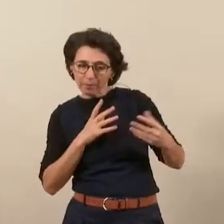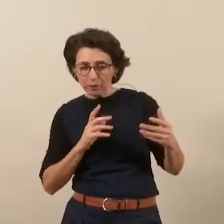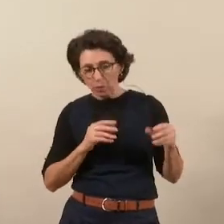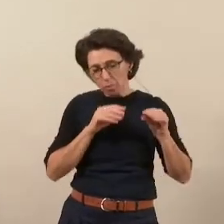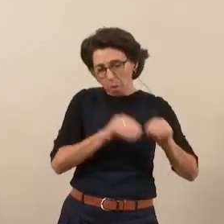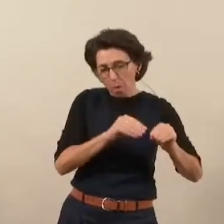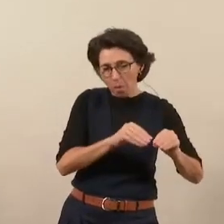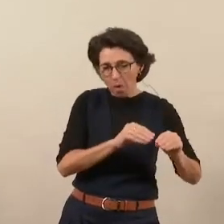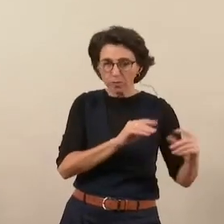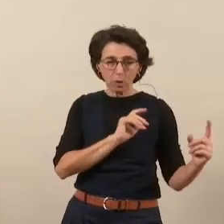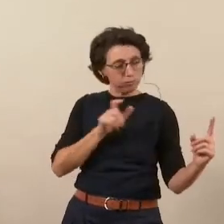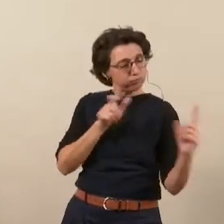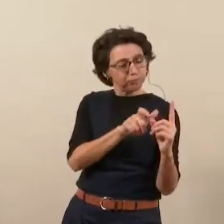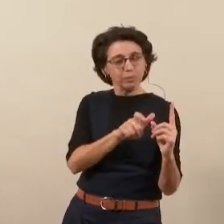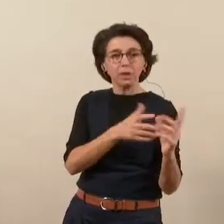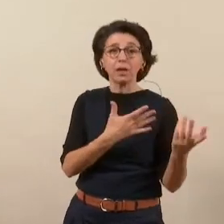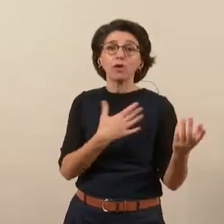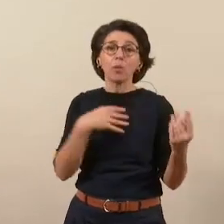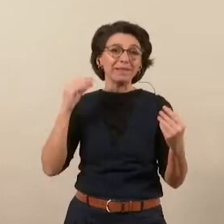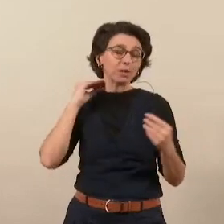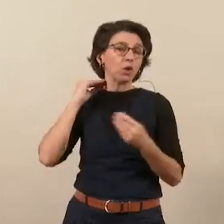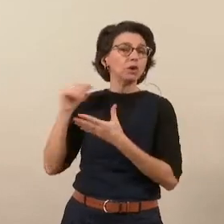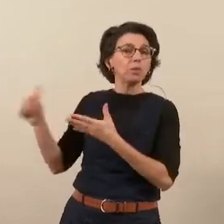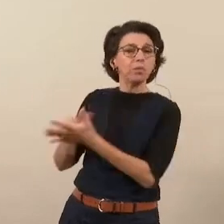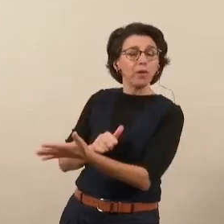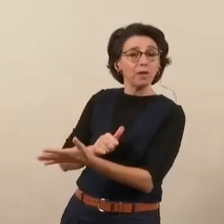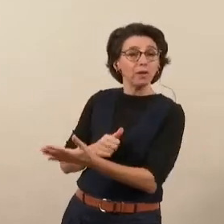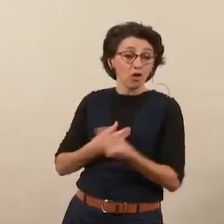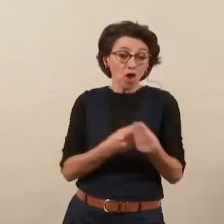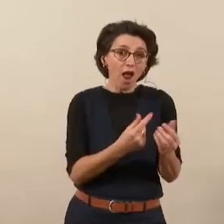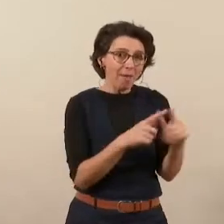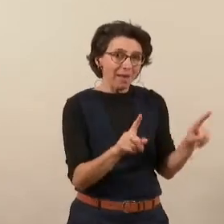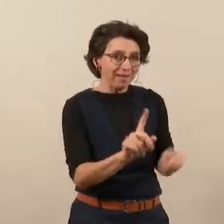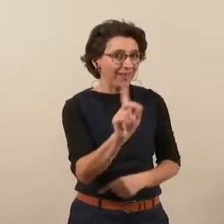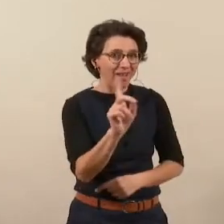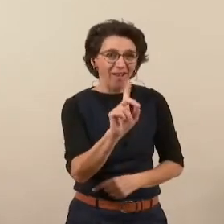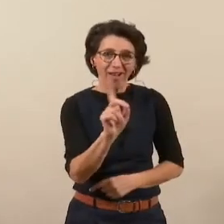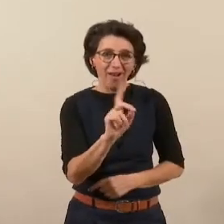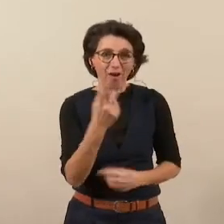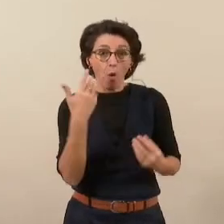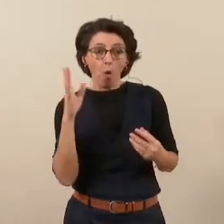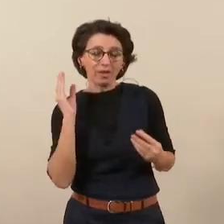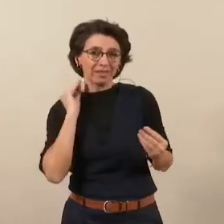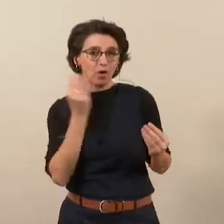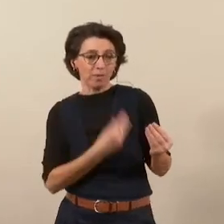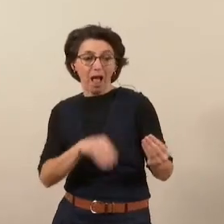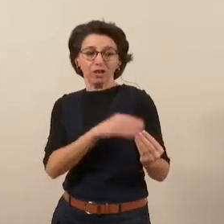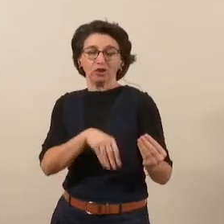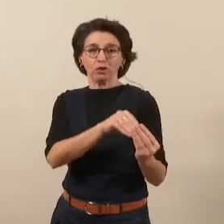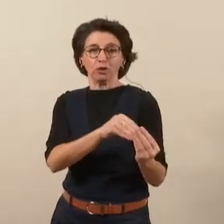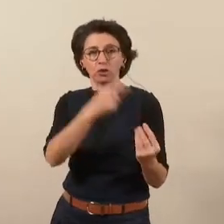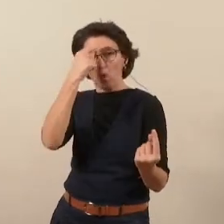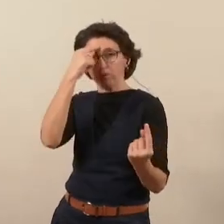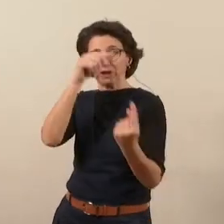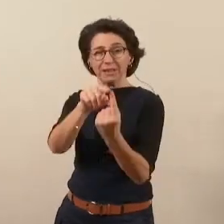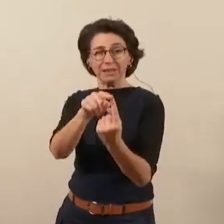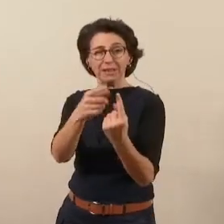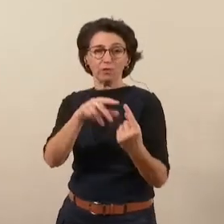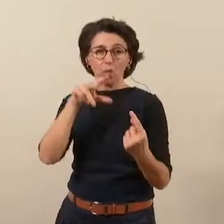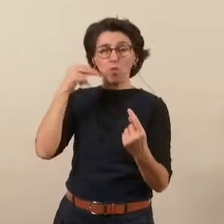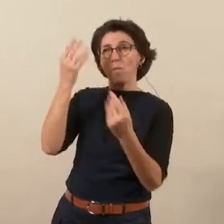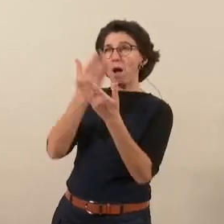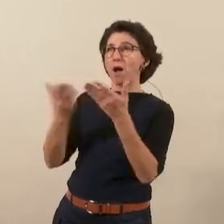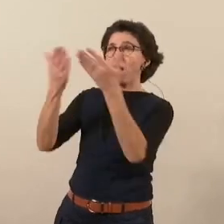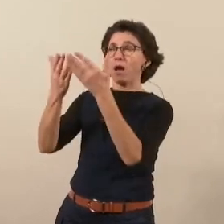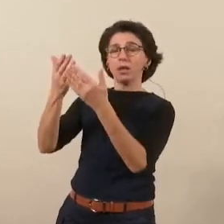stéréotype. Non pas d'ailleurs pour être plus libres, mais pour leur en imposer d'autres, conformes à votre vision du genre humain et de